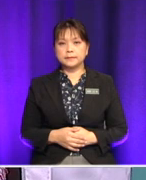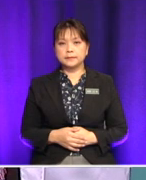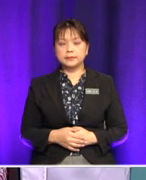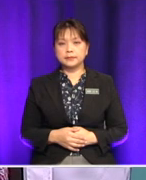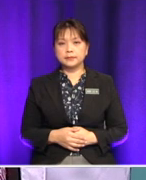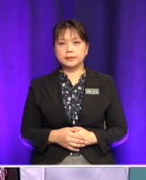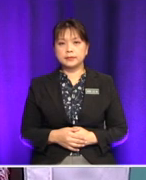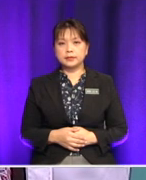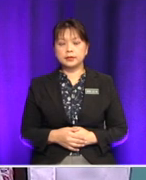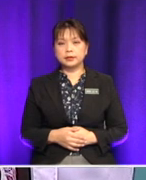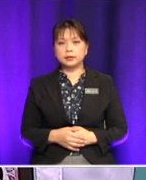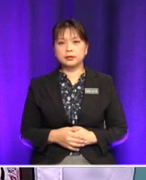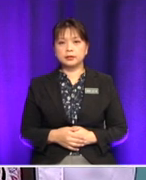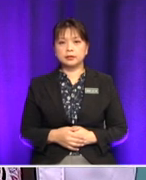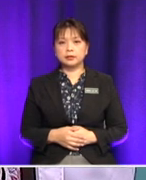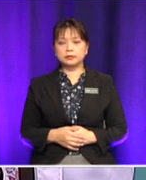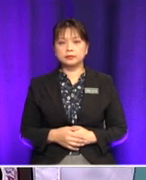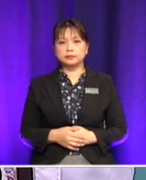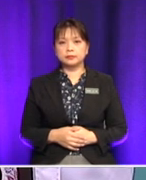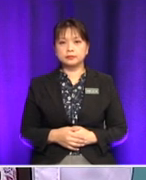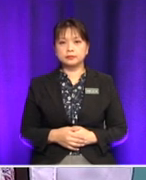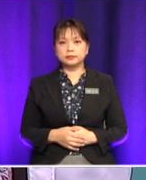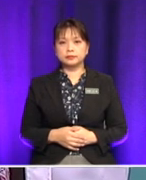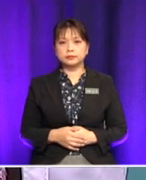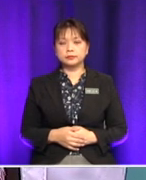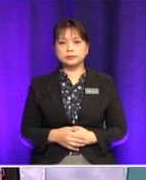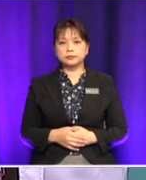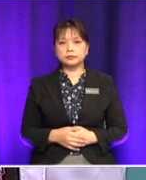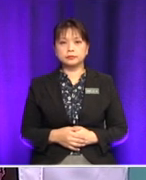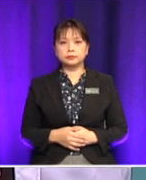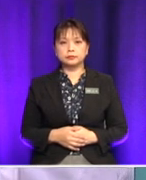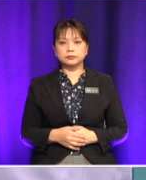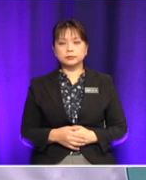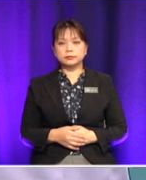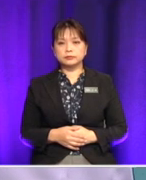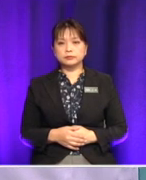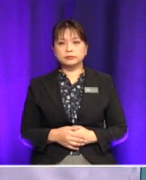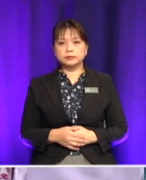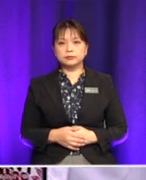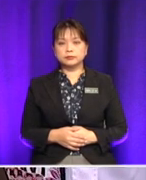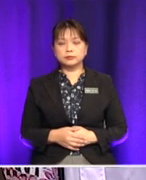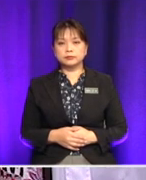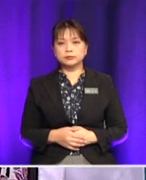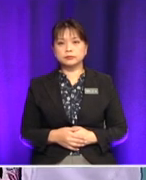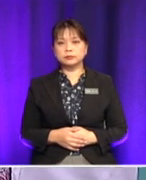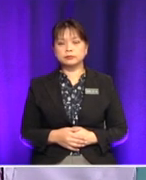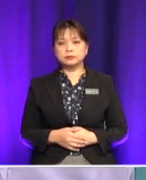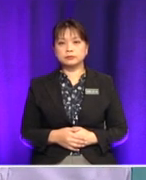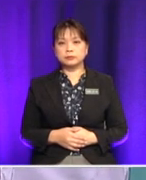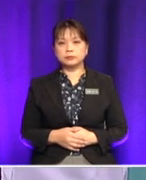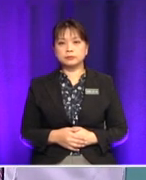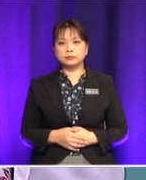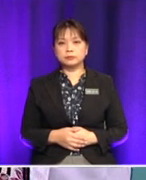lihat Bagaimana simbol tuh my crew Nano sekarang di biasa ya peti aice pun ada